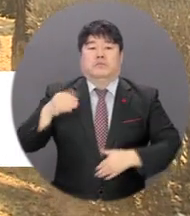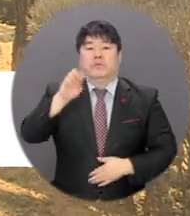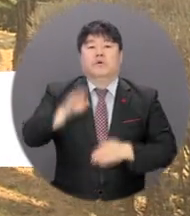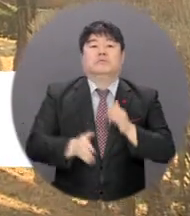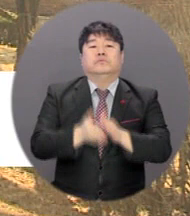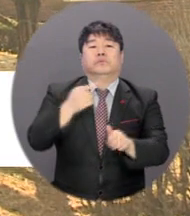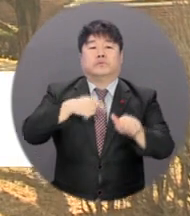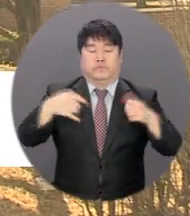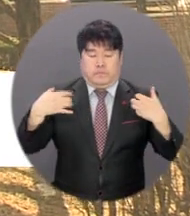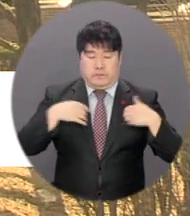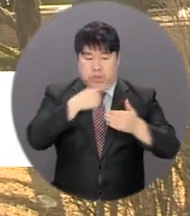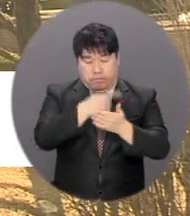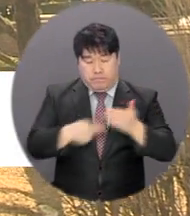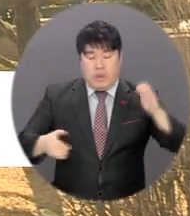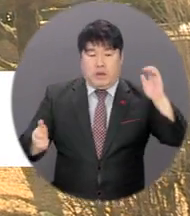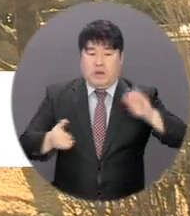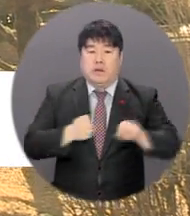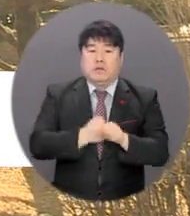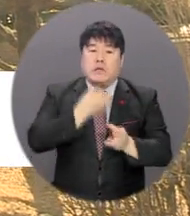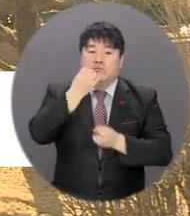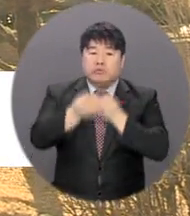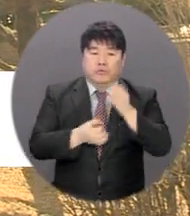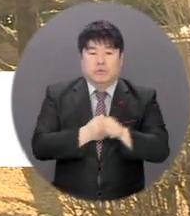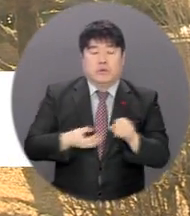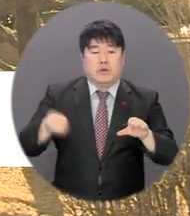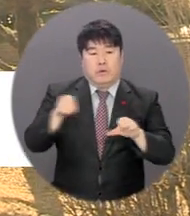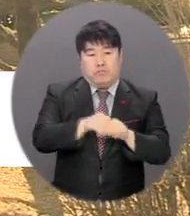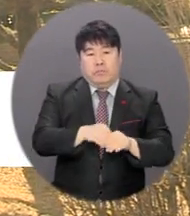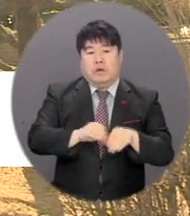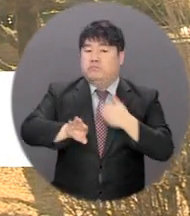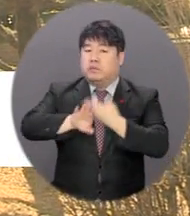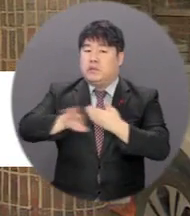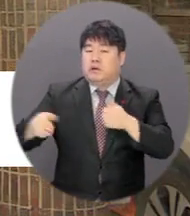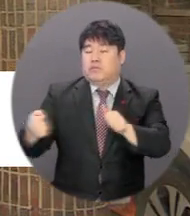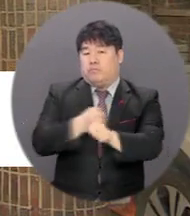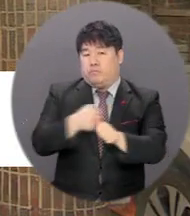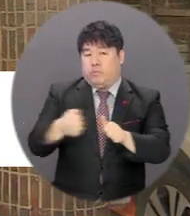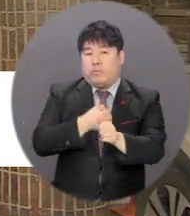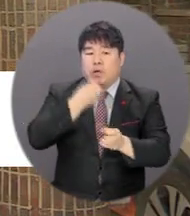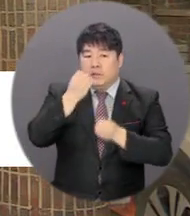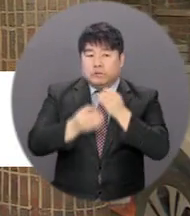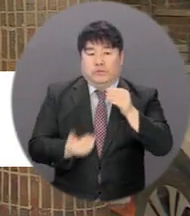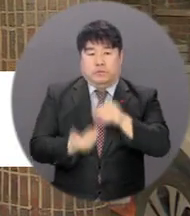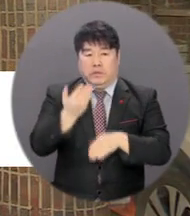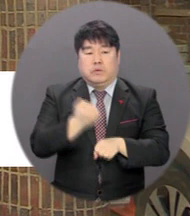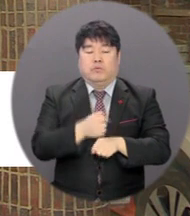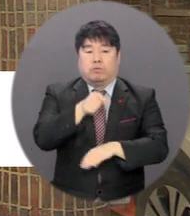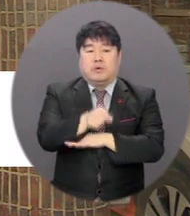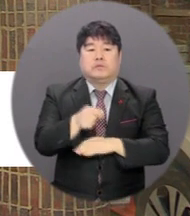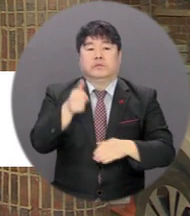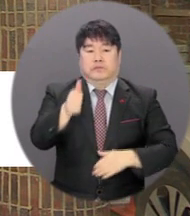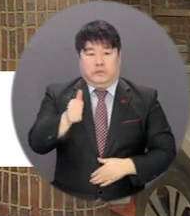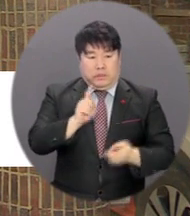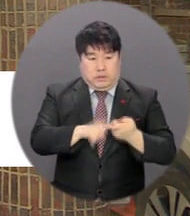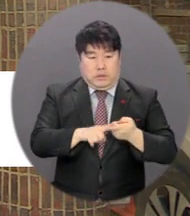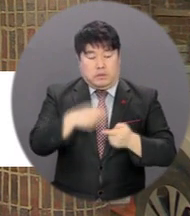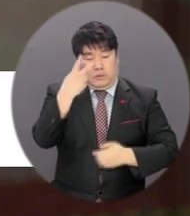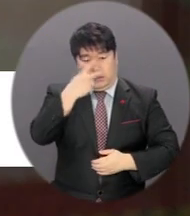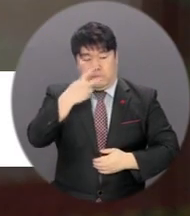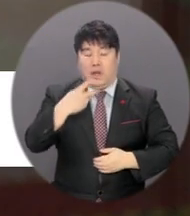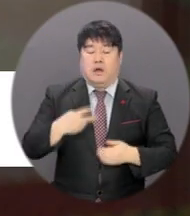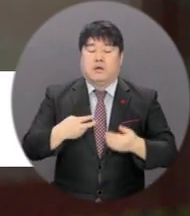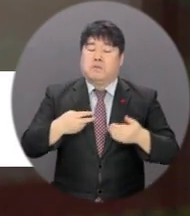광주시 교육청은 피해 학생들의 진술을 포함해 또 다른 폭행 진술이 나왔고 행정실장에 대한 수사가